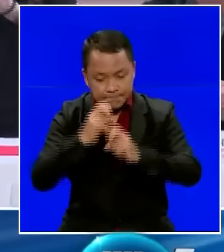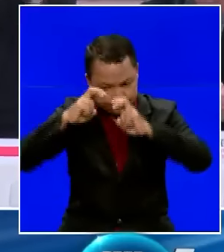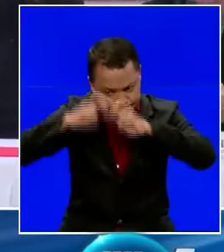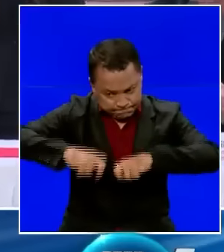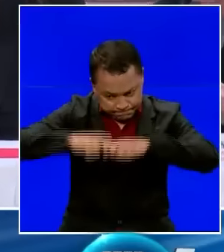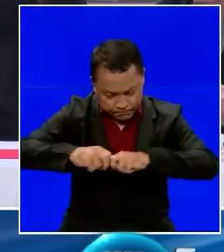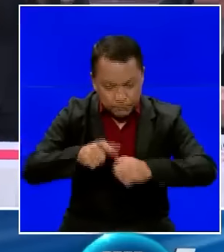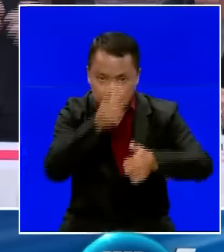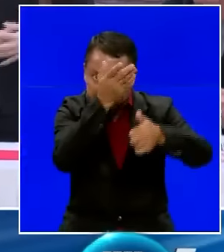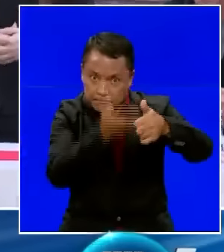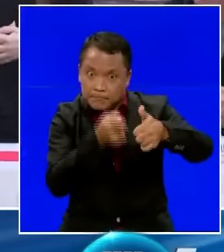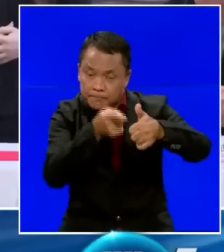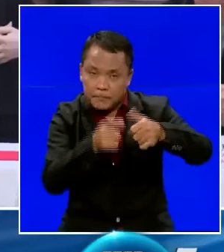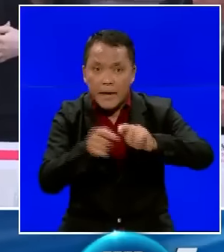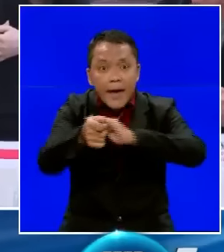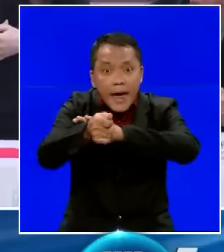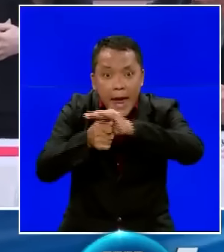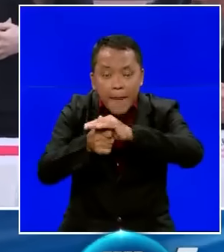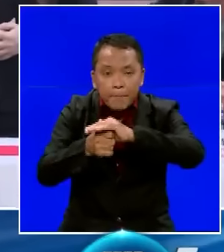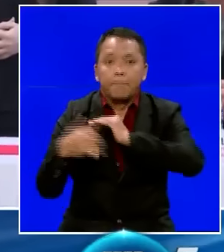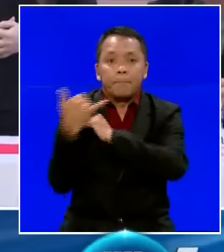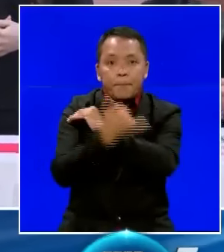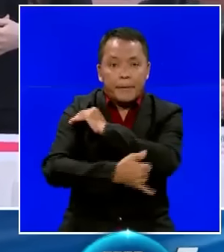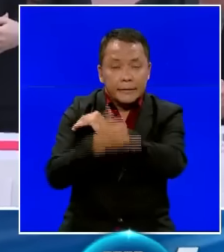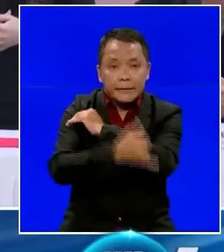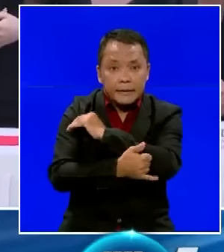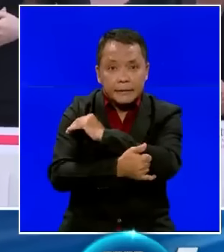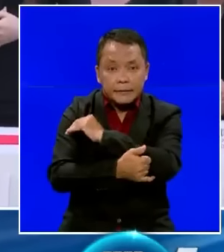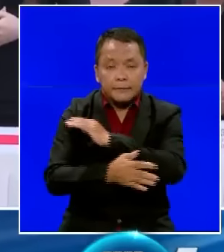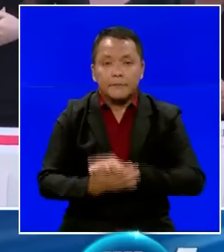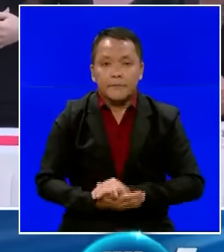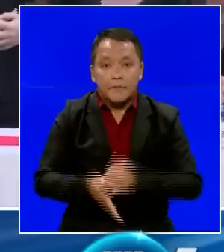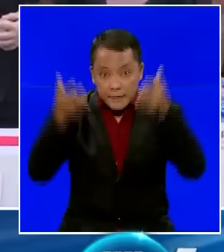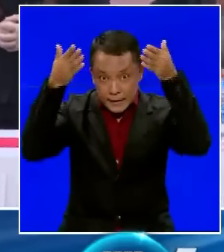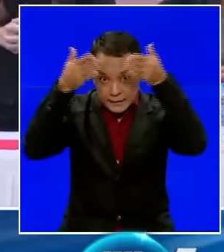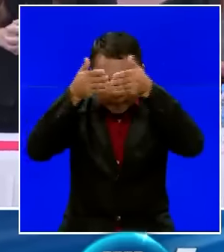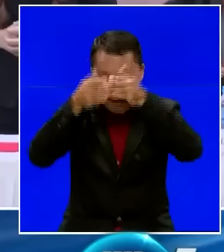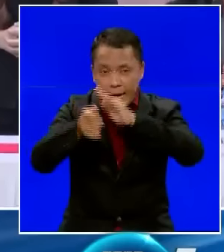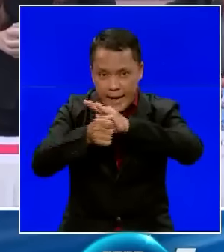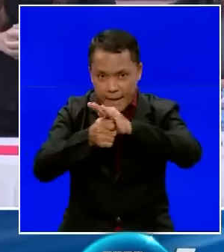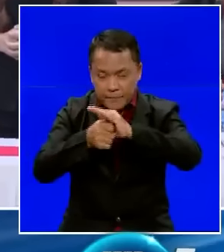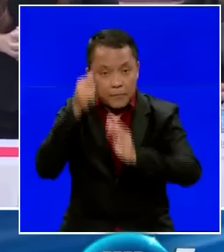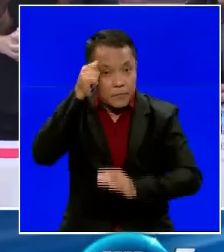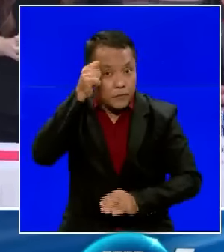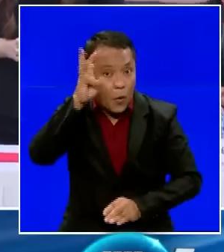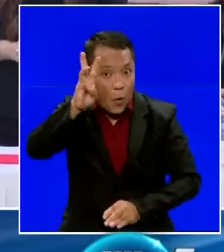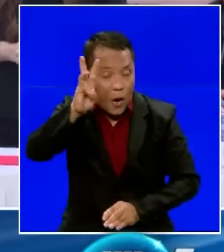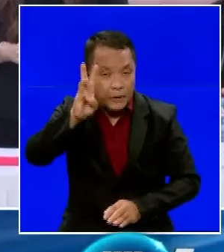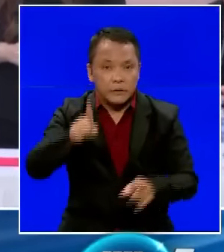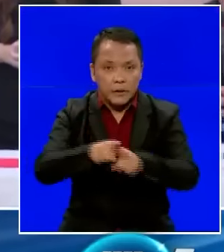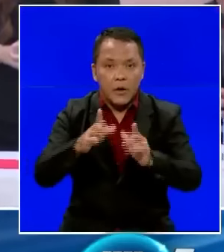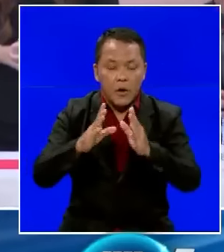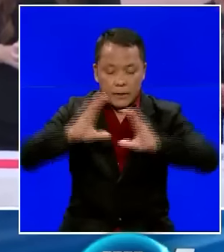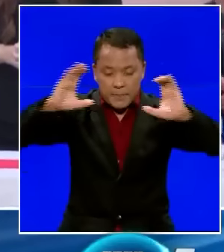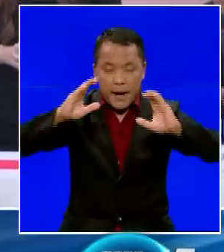ราบว่าผู้ต้องหารายนี้มาหลบซ่อนตัวที่ในที่ประเทศอินโดนีเซียเพียง6วันทางการ